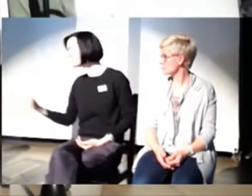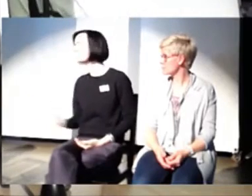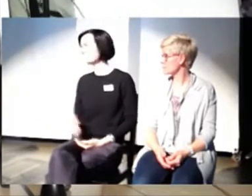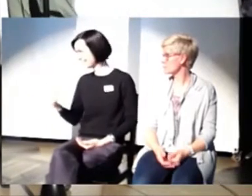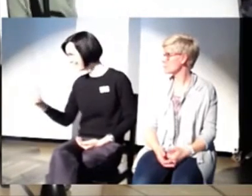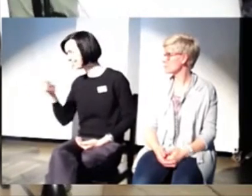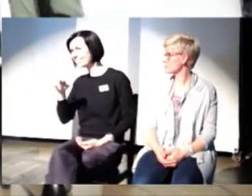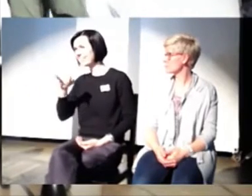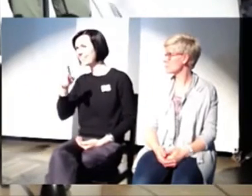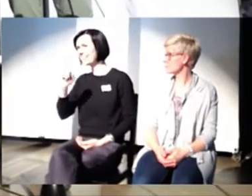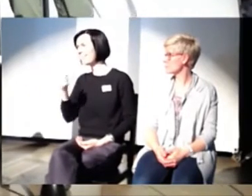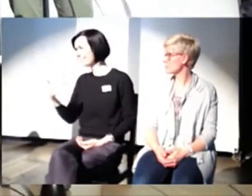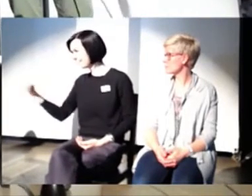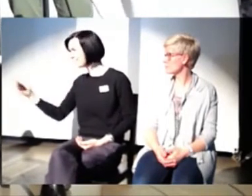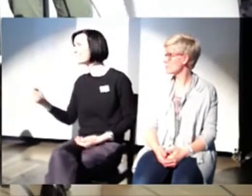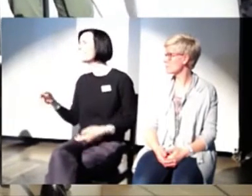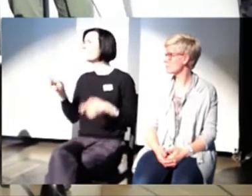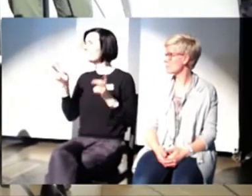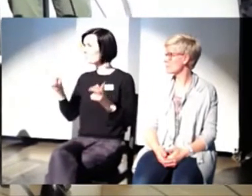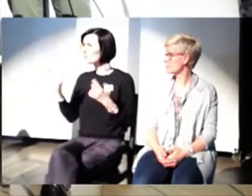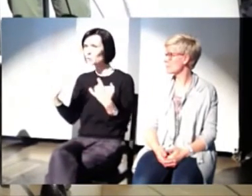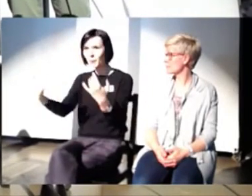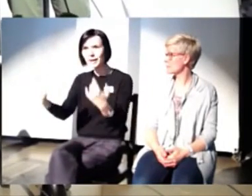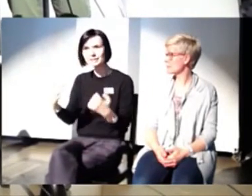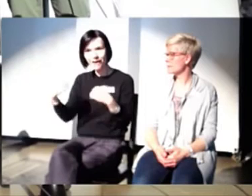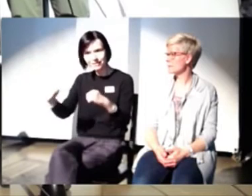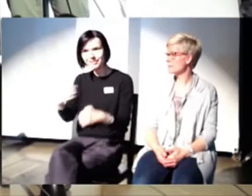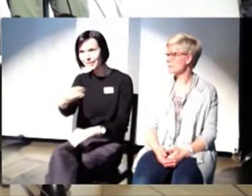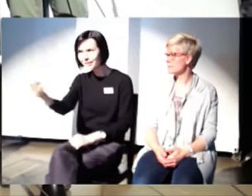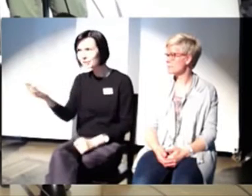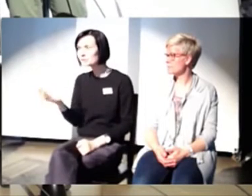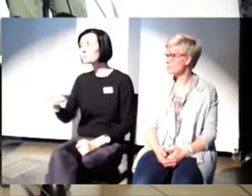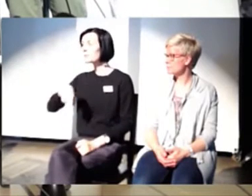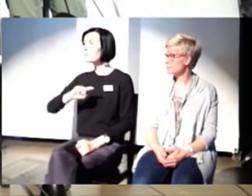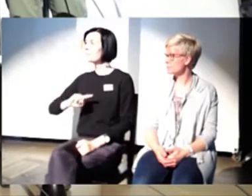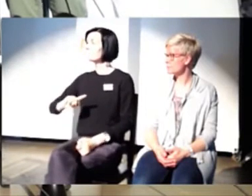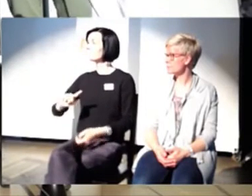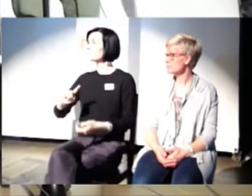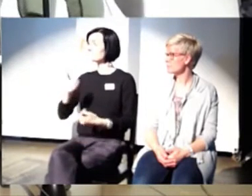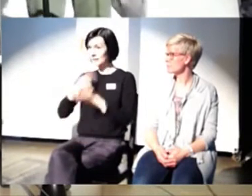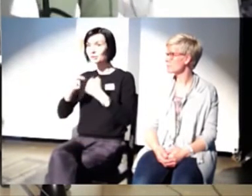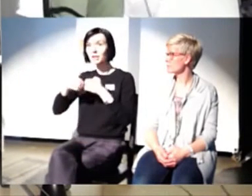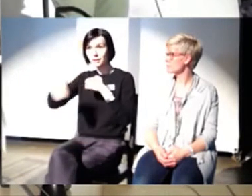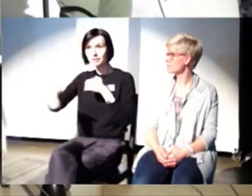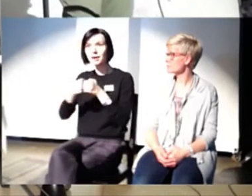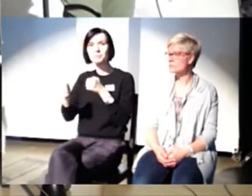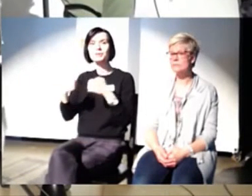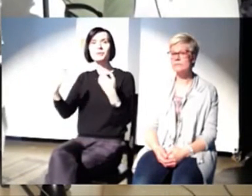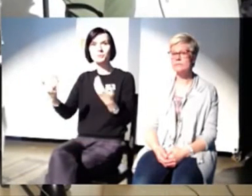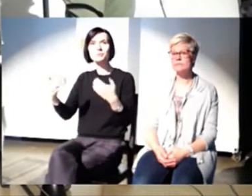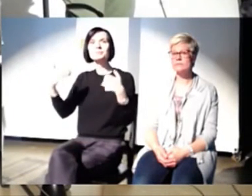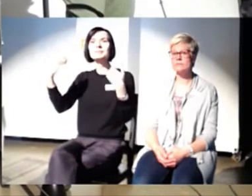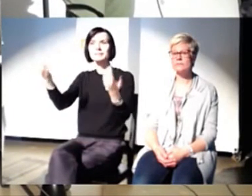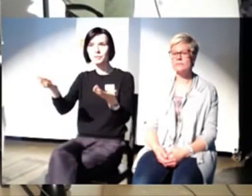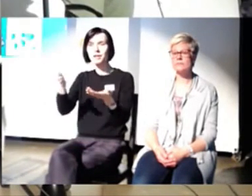Kiitos Riikalle ja kiitos aktiivisuudesta teille. Ja me jatketaan vielä kovasti varmasti keskustelua, mutta nyt me päästetään tuo Jan